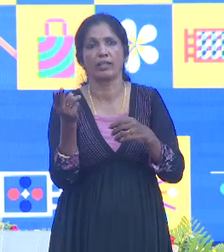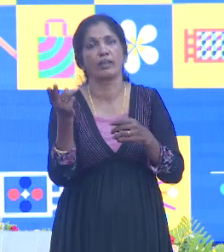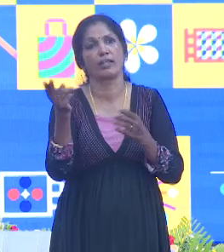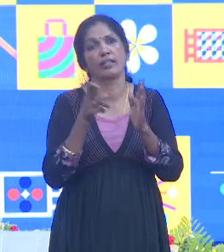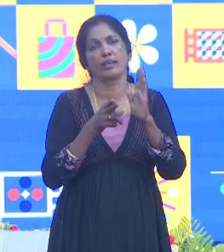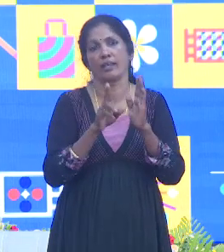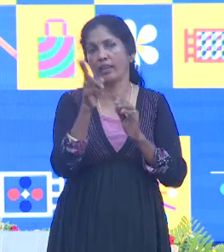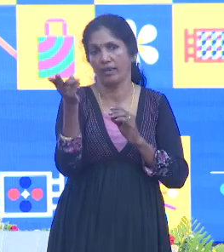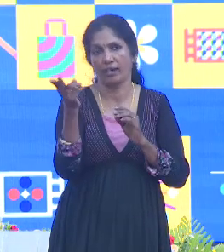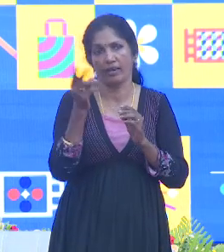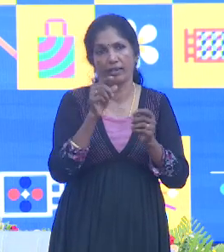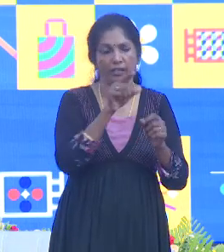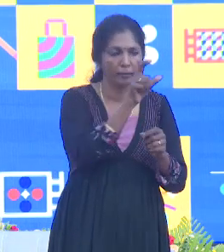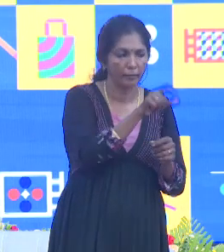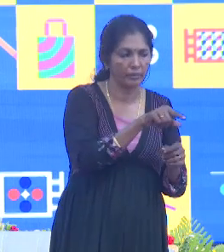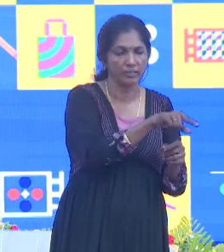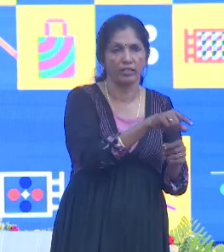ഉടമകളാക്കി.